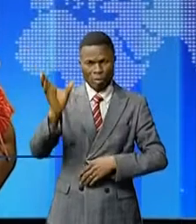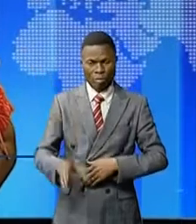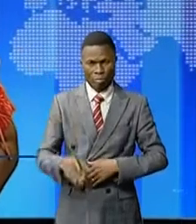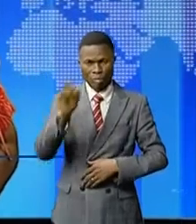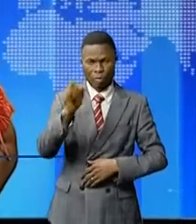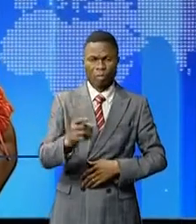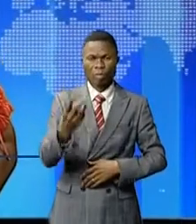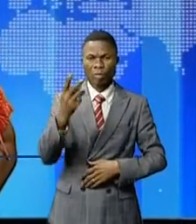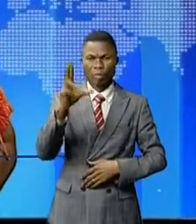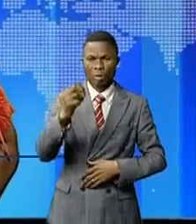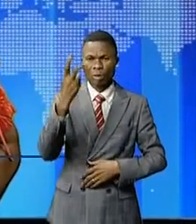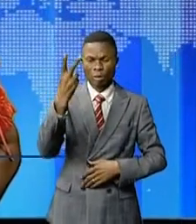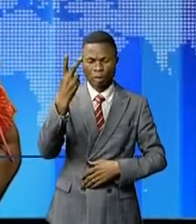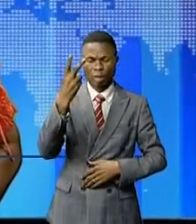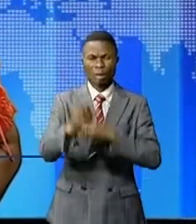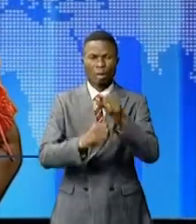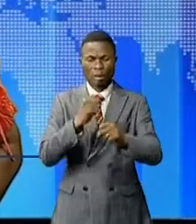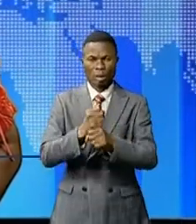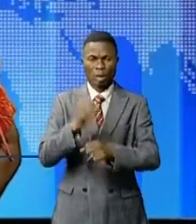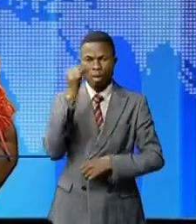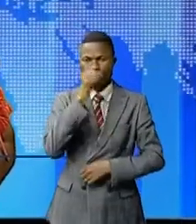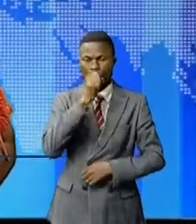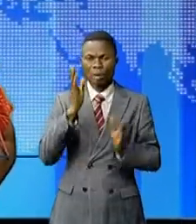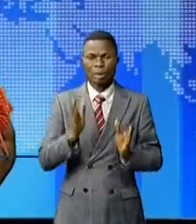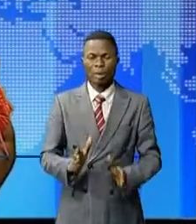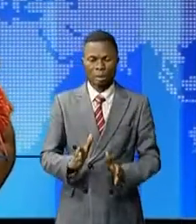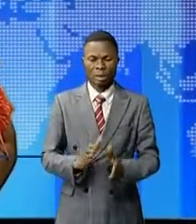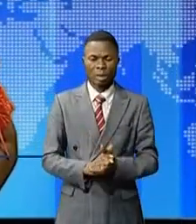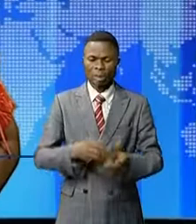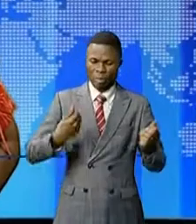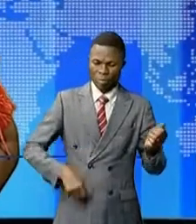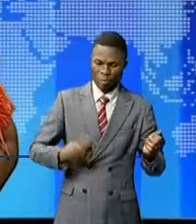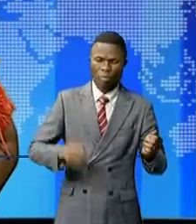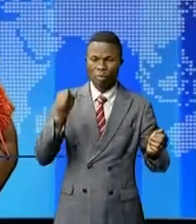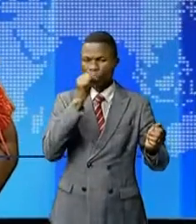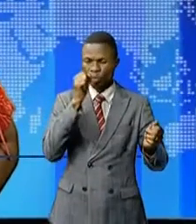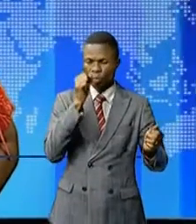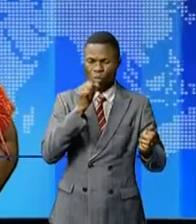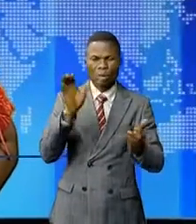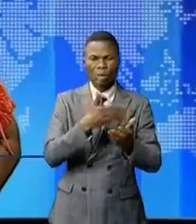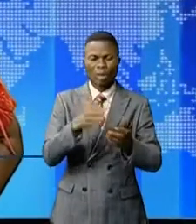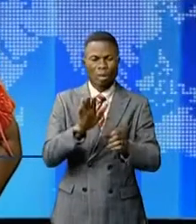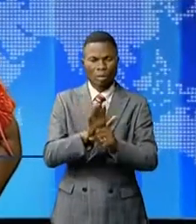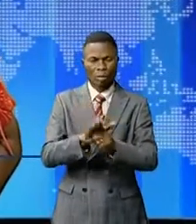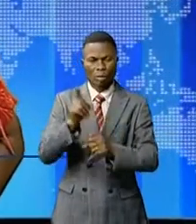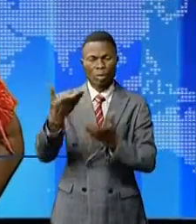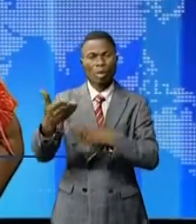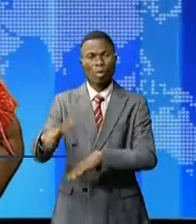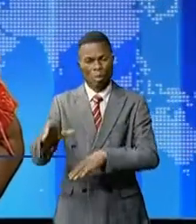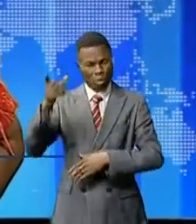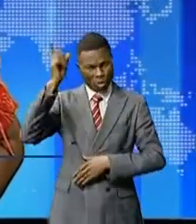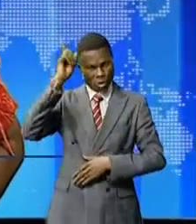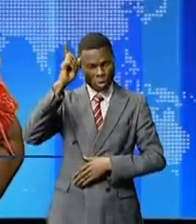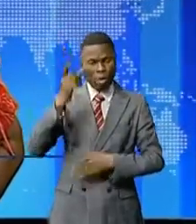ans que mourait l'artiste musicien Luambo Makiadi, auteur-compositeur de plusieurs chansons. Malgré